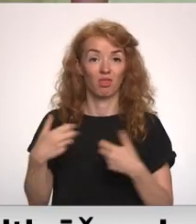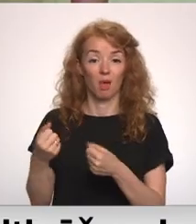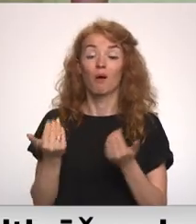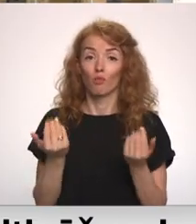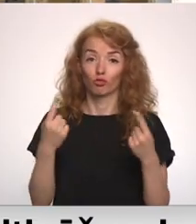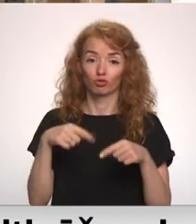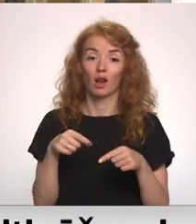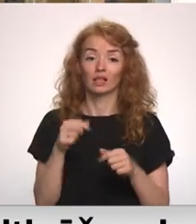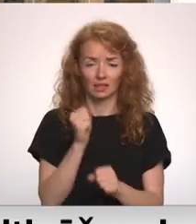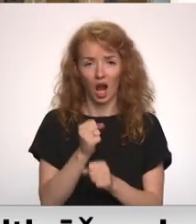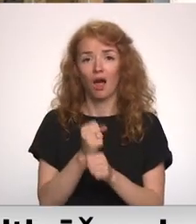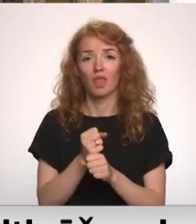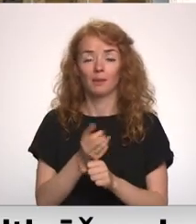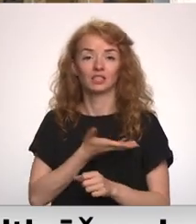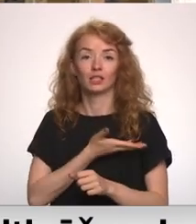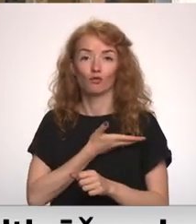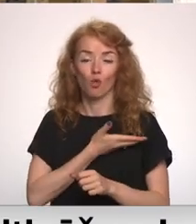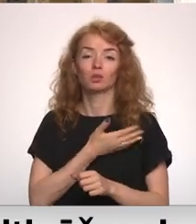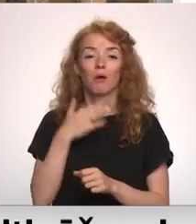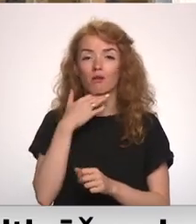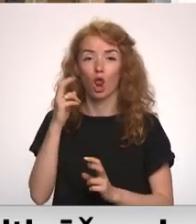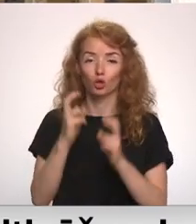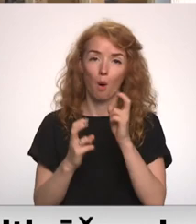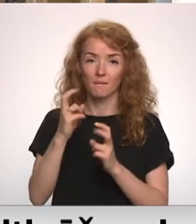mēs strādājam, dzīvosim gaļas kombināta kopmītnēs.